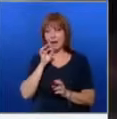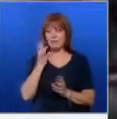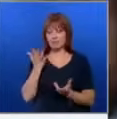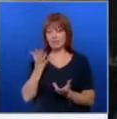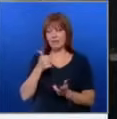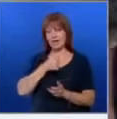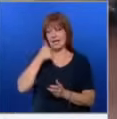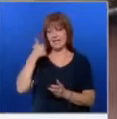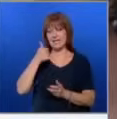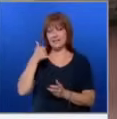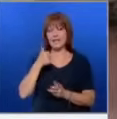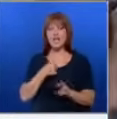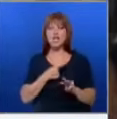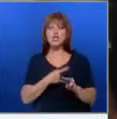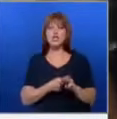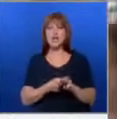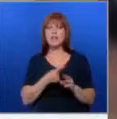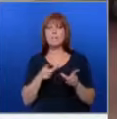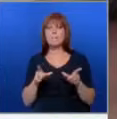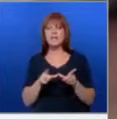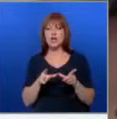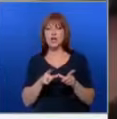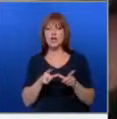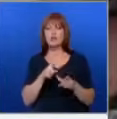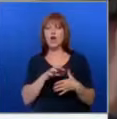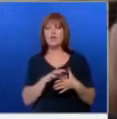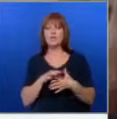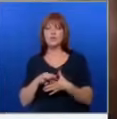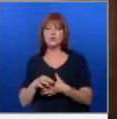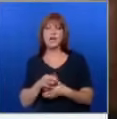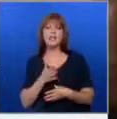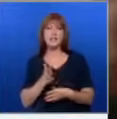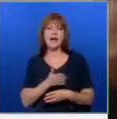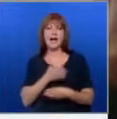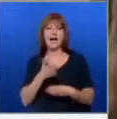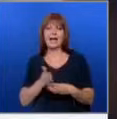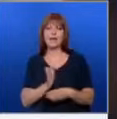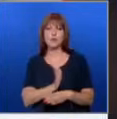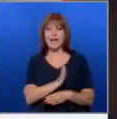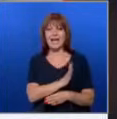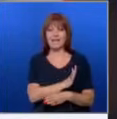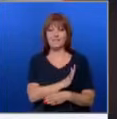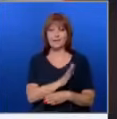С най-голяма популярност е Жан-Люк Меланшон, пламенният водач на крайнолявата партия Непокорна Франция.